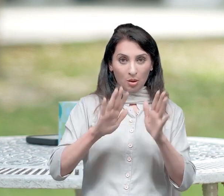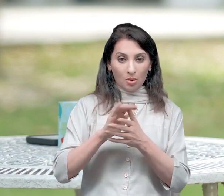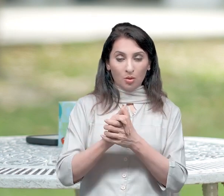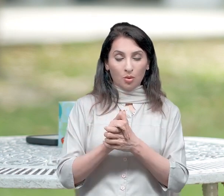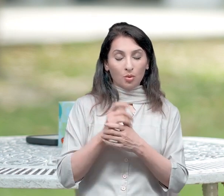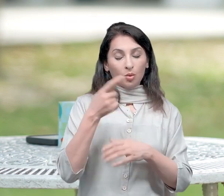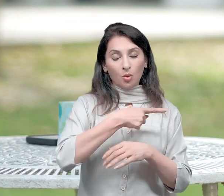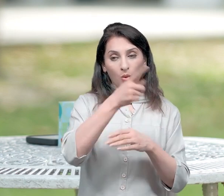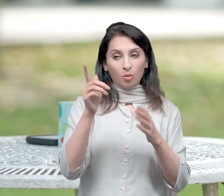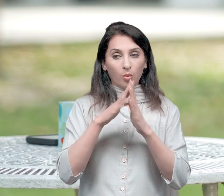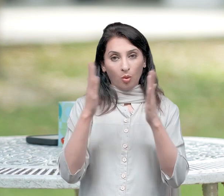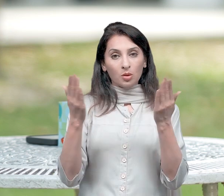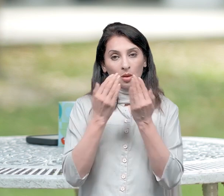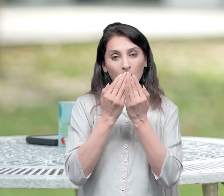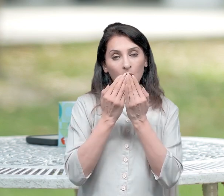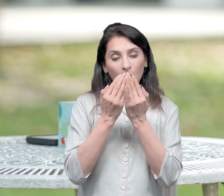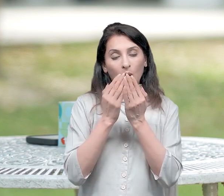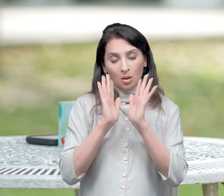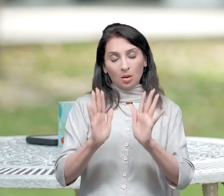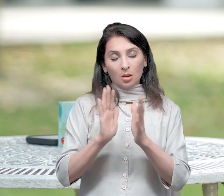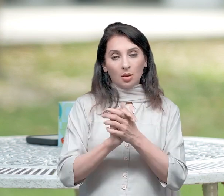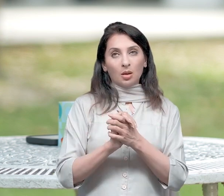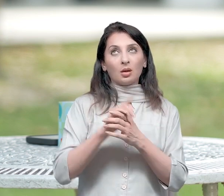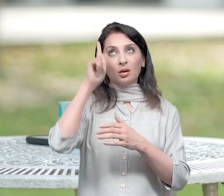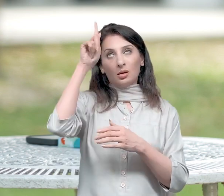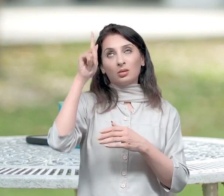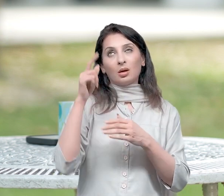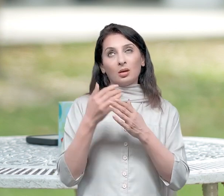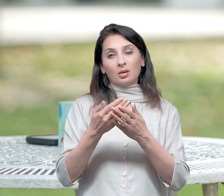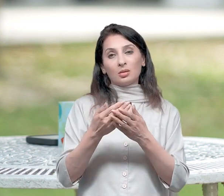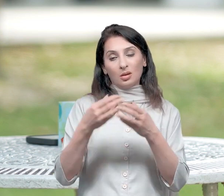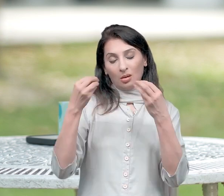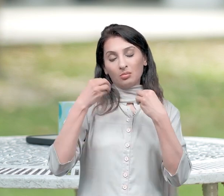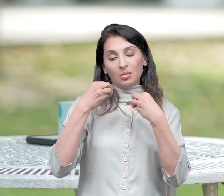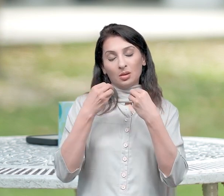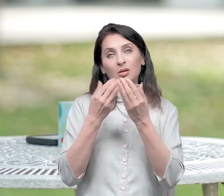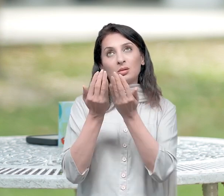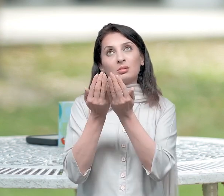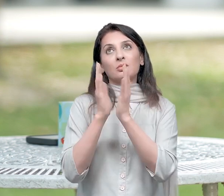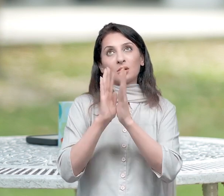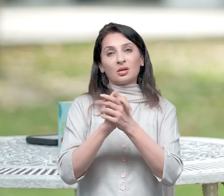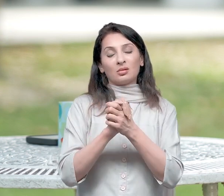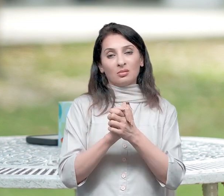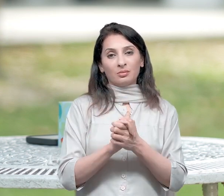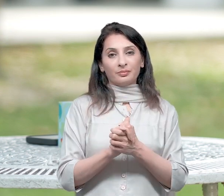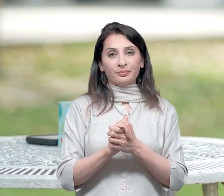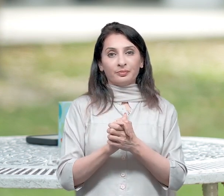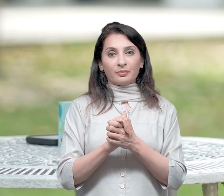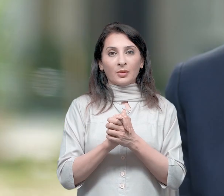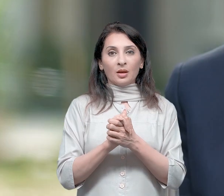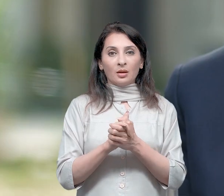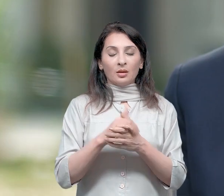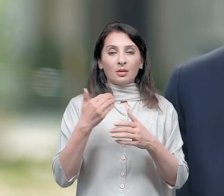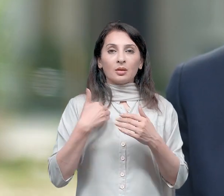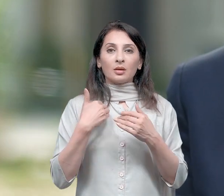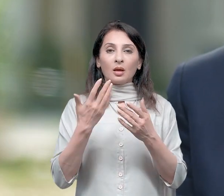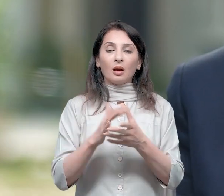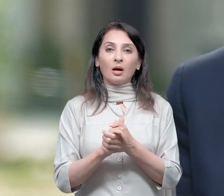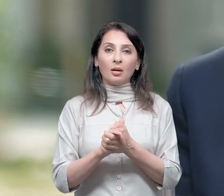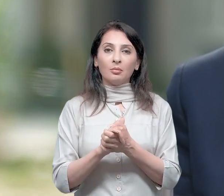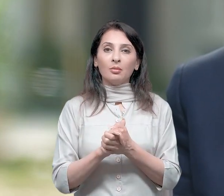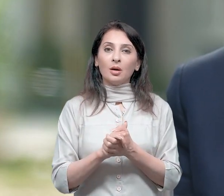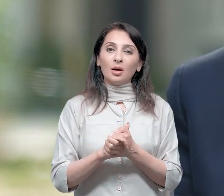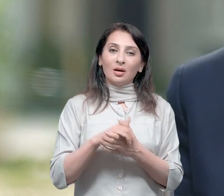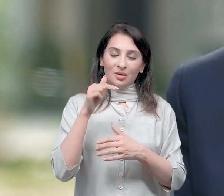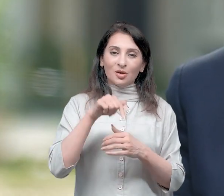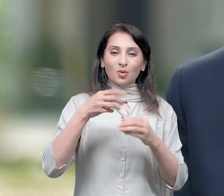کرے کہ وہ سچویشن نہ آئے اور اس کو ہم اوائڈ کرنے میں کامیاب ہو جائیں۔ کرنٹ سچویشن کو